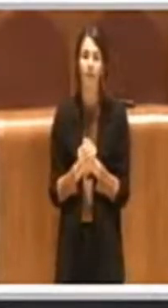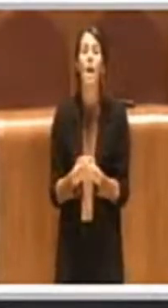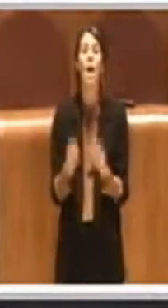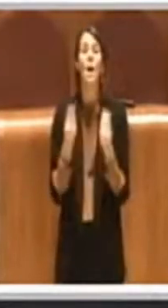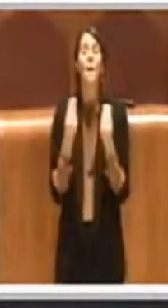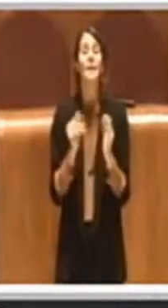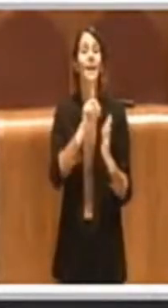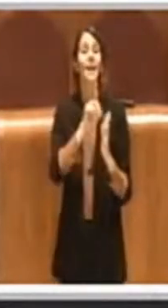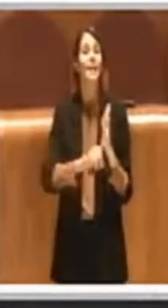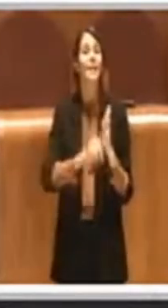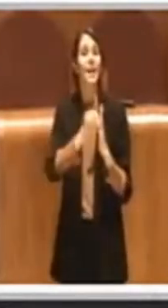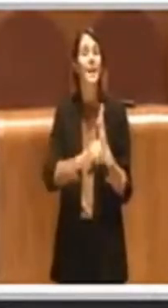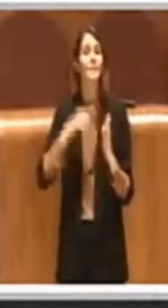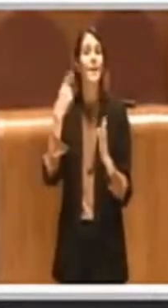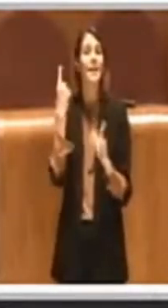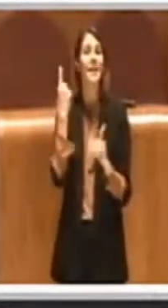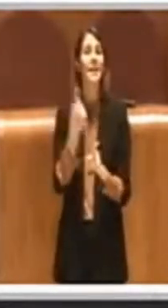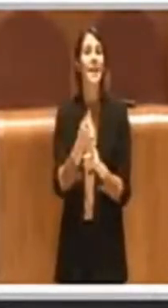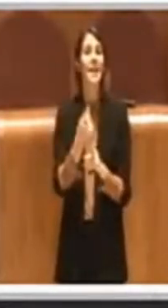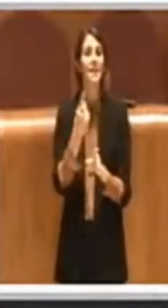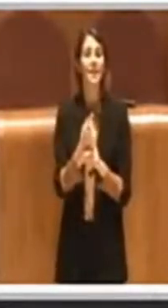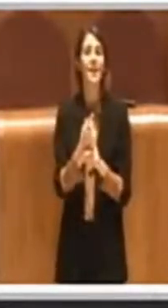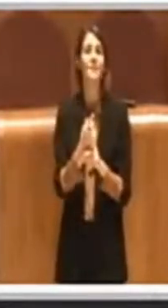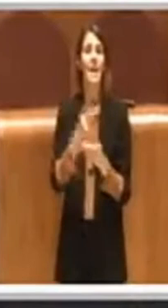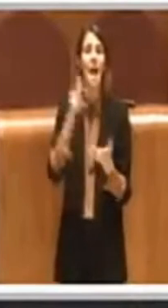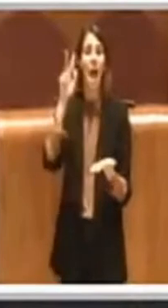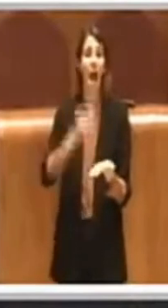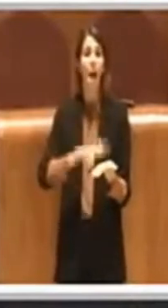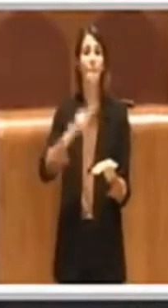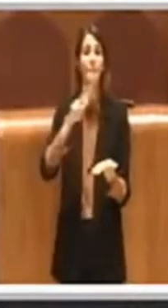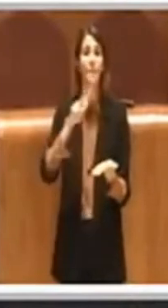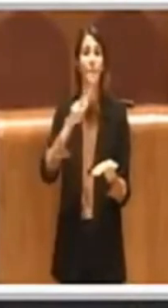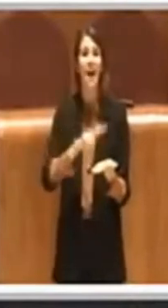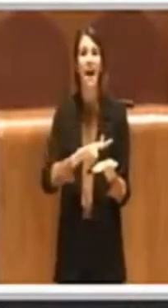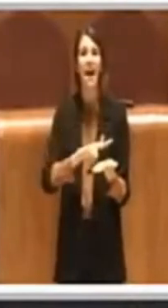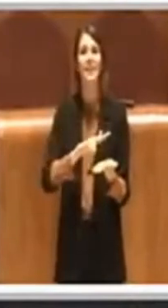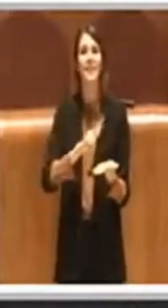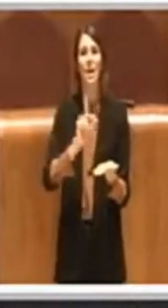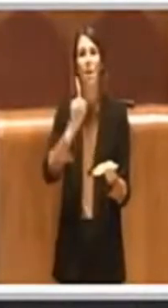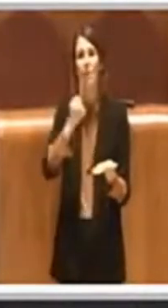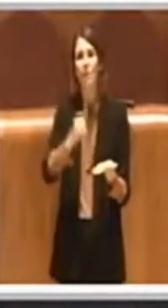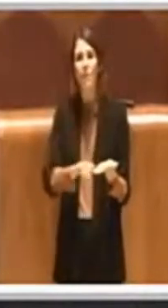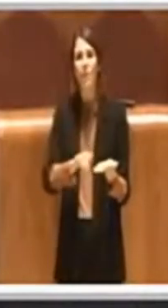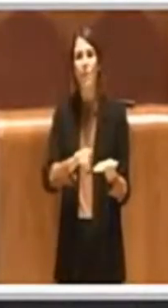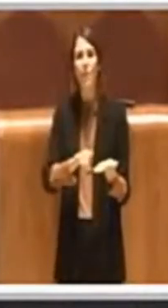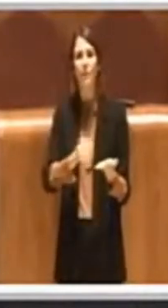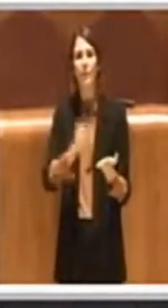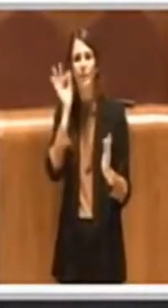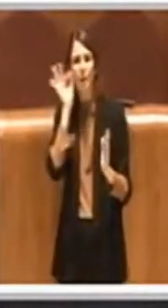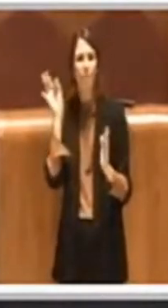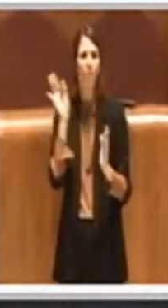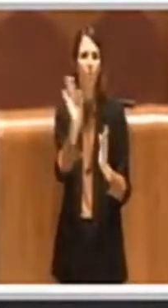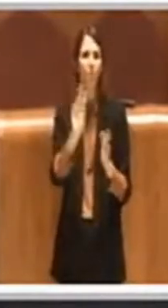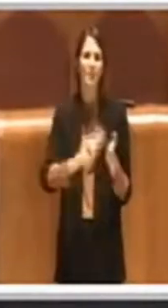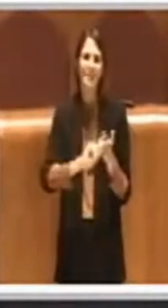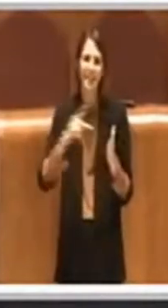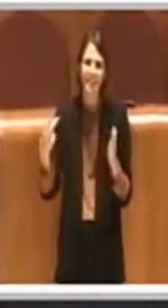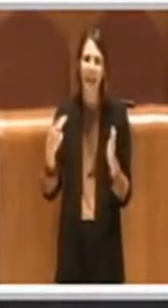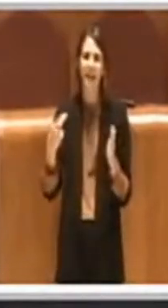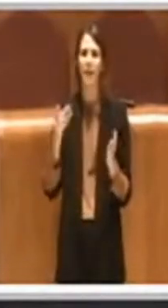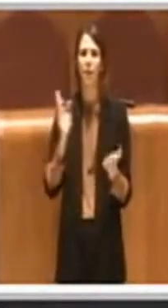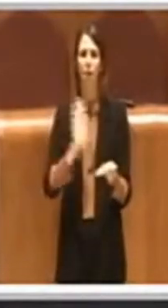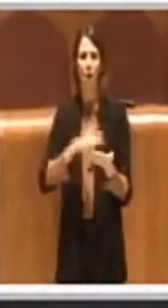delibere devono essere come dire vagliate anche dagli aspetti tecnici valutate